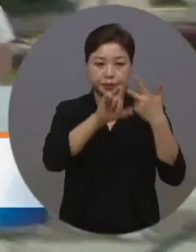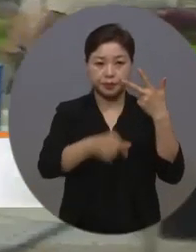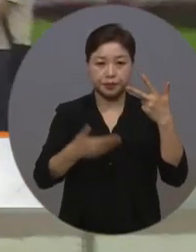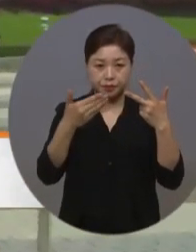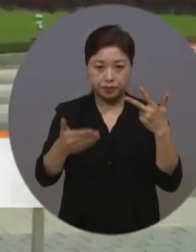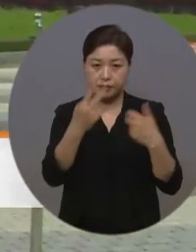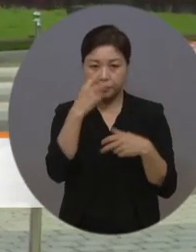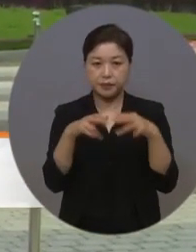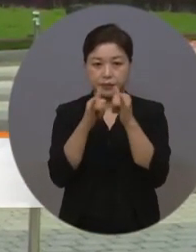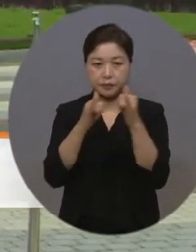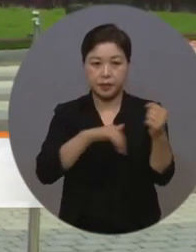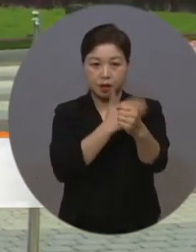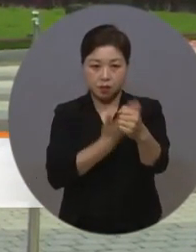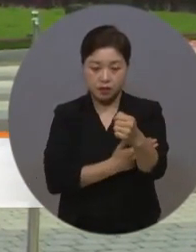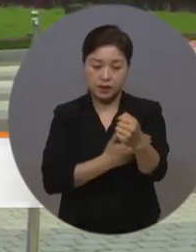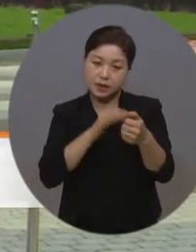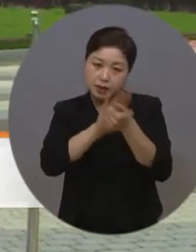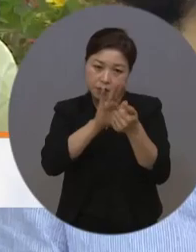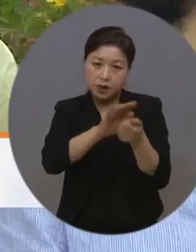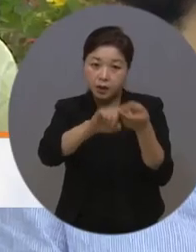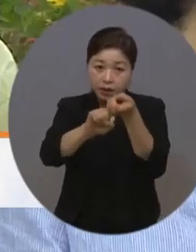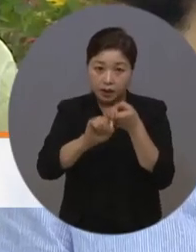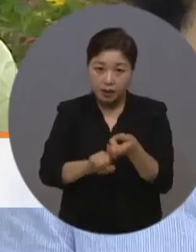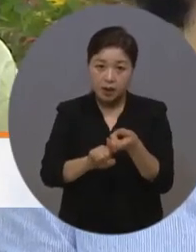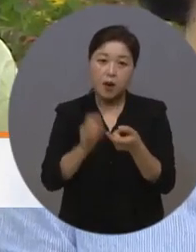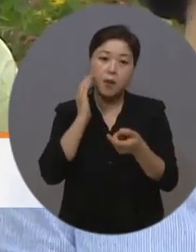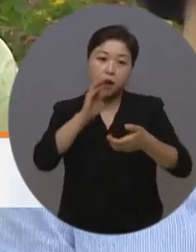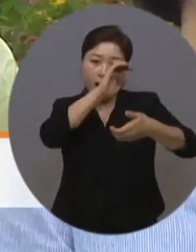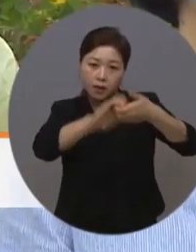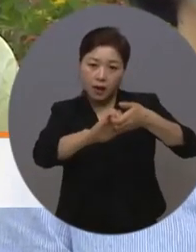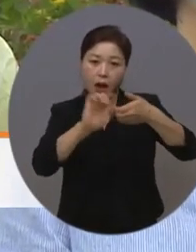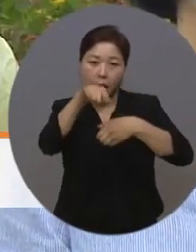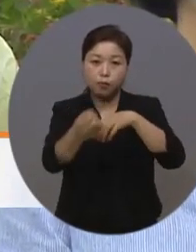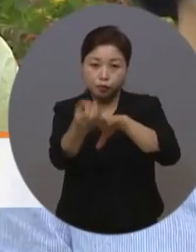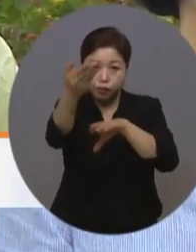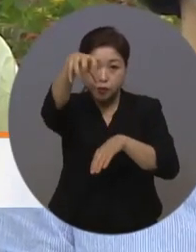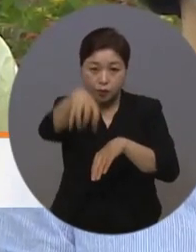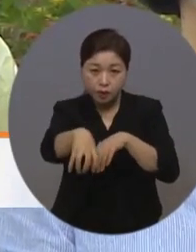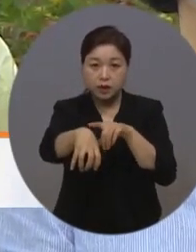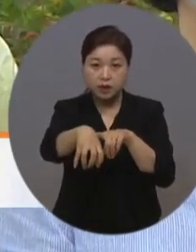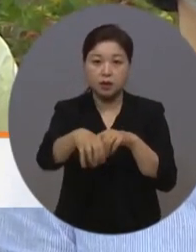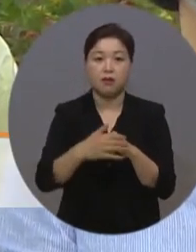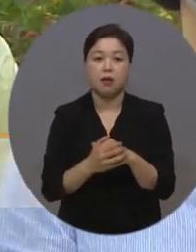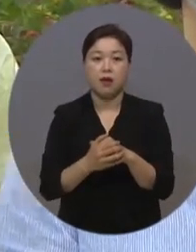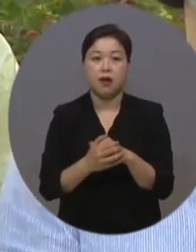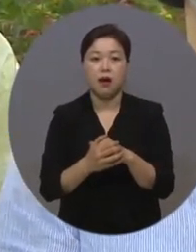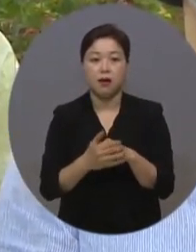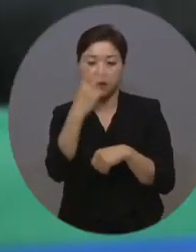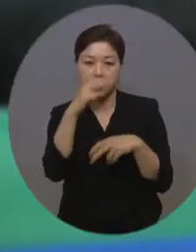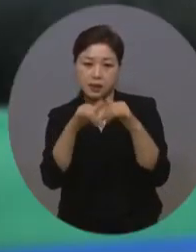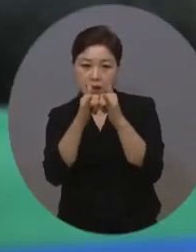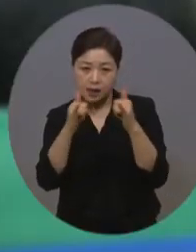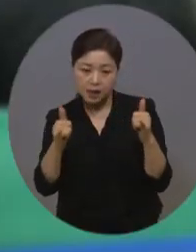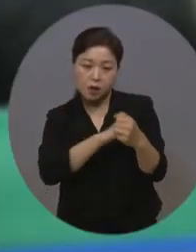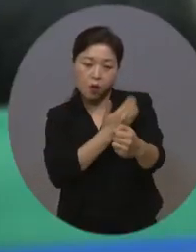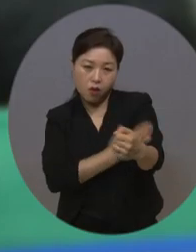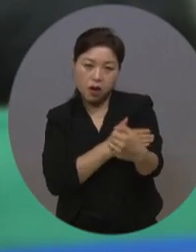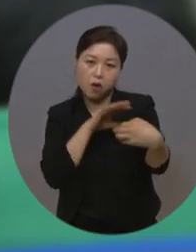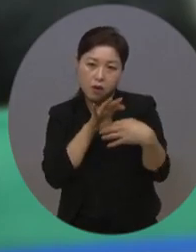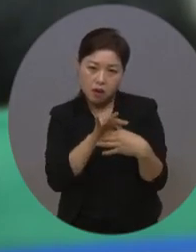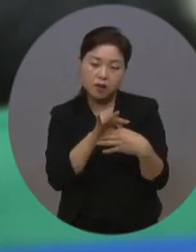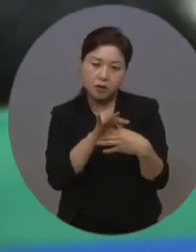권리 보장 는 드는 청와대 앞 분수대에서 시각장애인 의무고용 이행을 촉구하는 기자회견을 열었습니다 현재